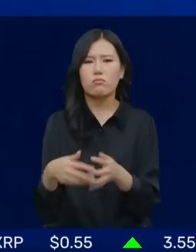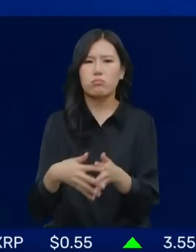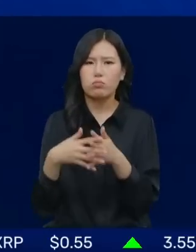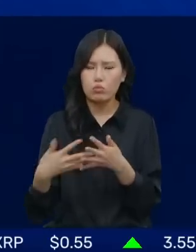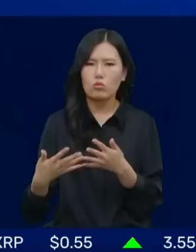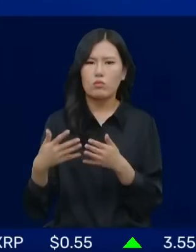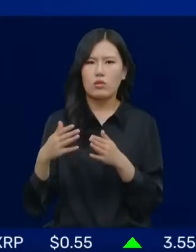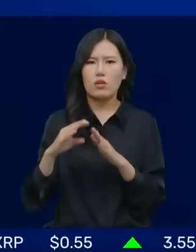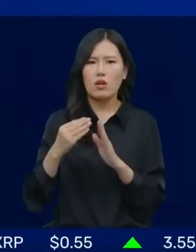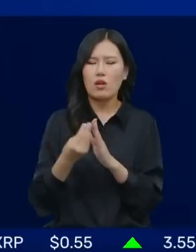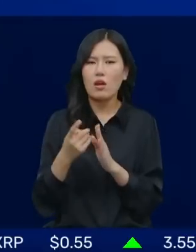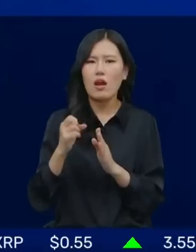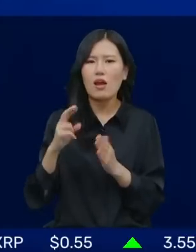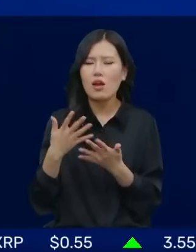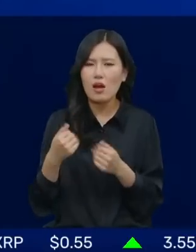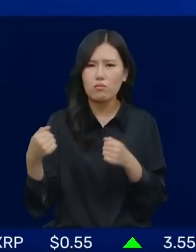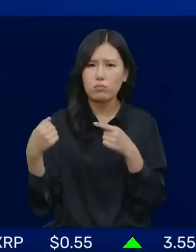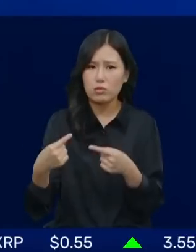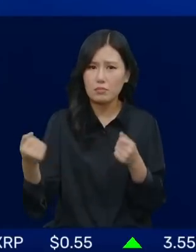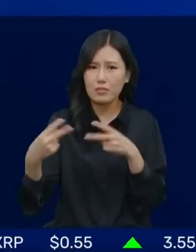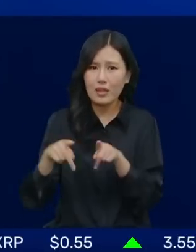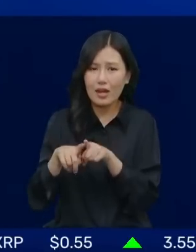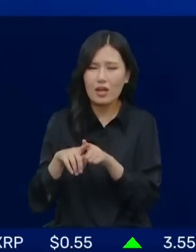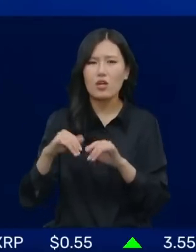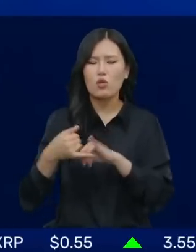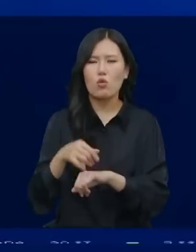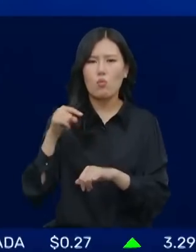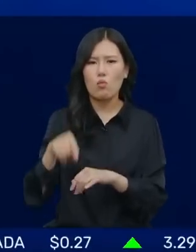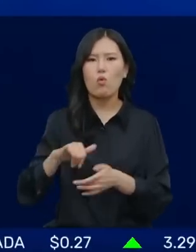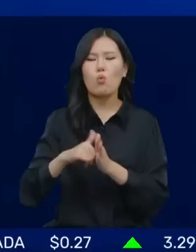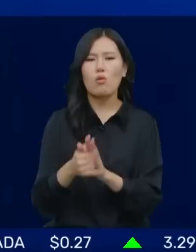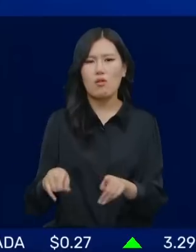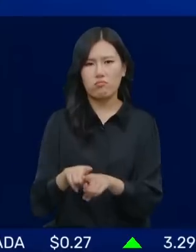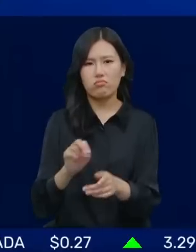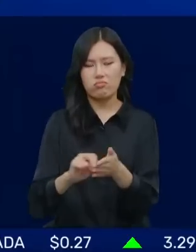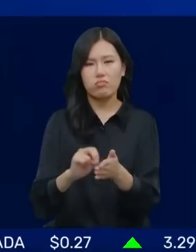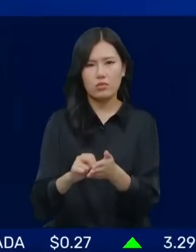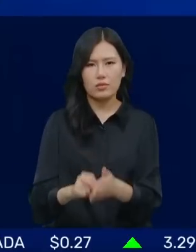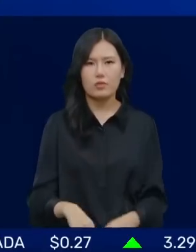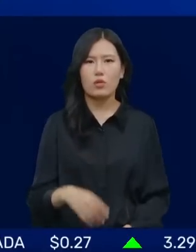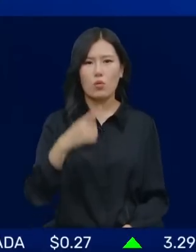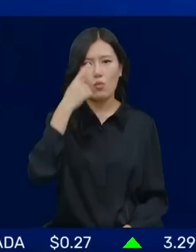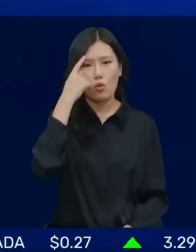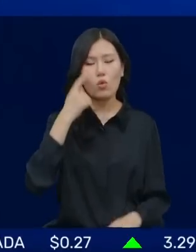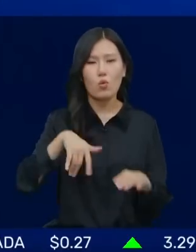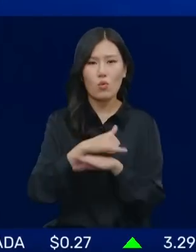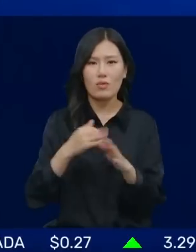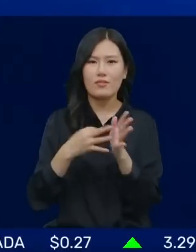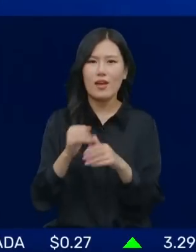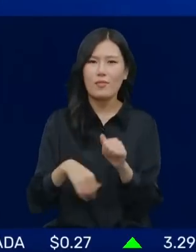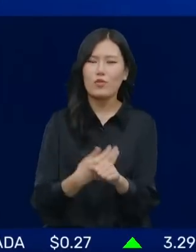бүртгэлтэй бол хамтран амьдрагчид тооцож хууль өвлчилнэ гэдгийг та эндээс харж байна. За Монгол цөлийн 8 жилд гэхэд эцэг эхийн